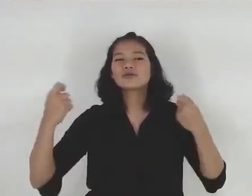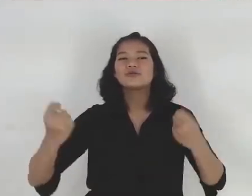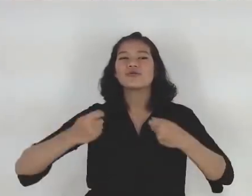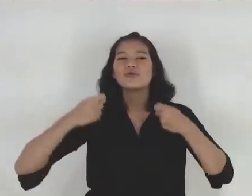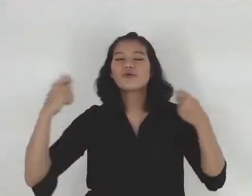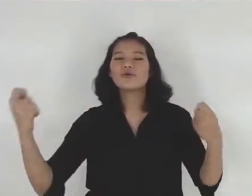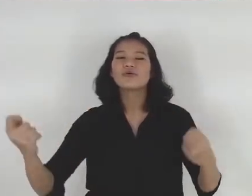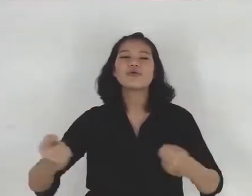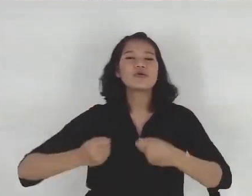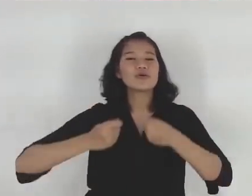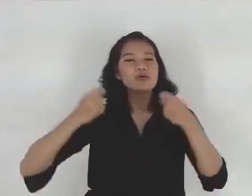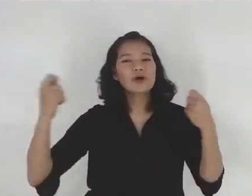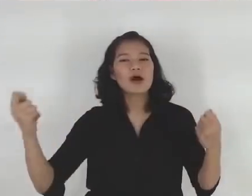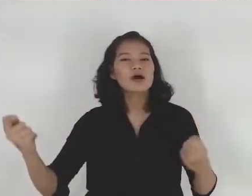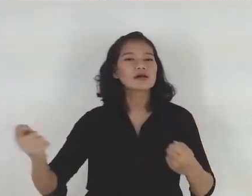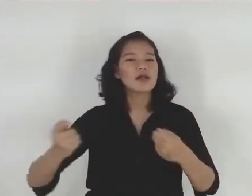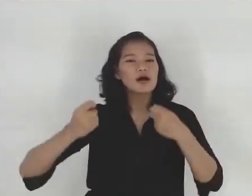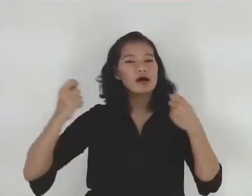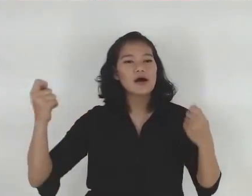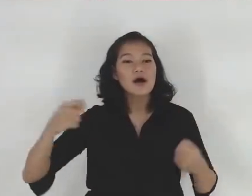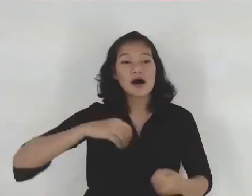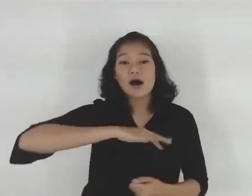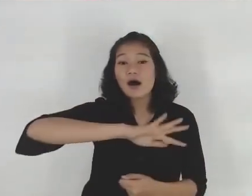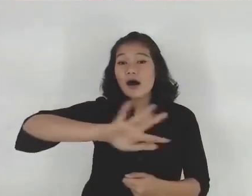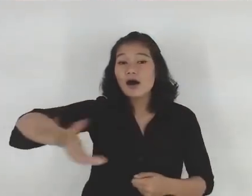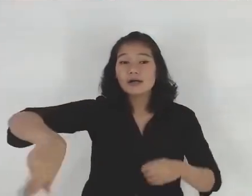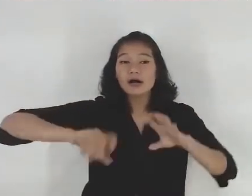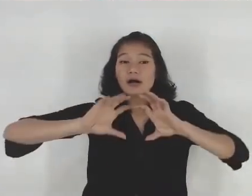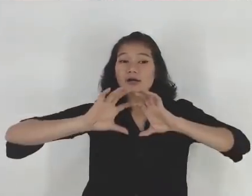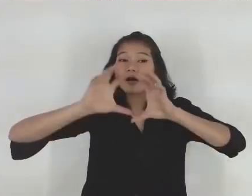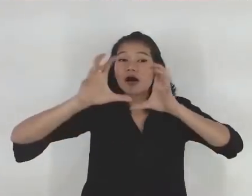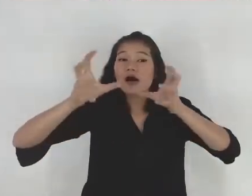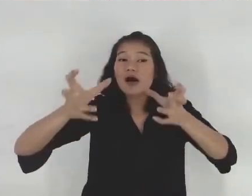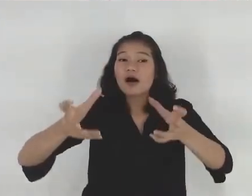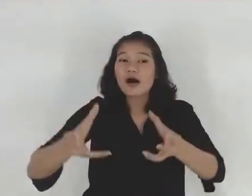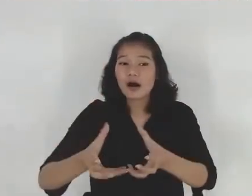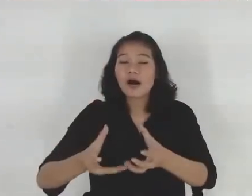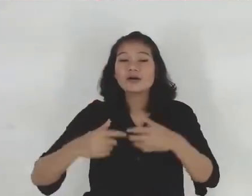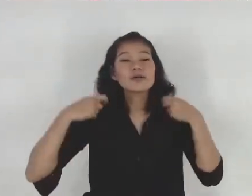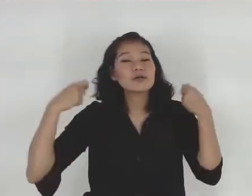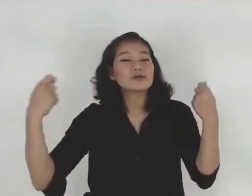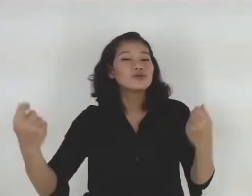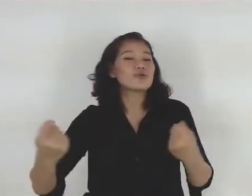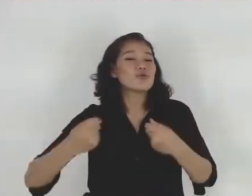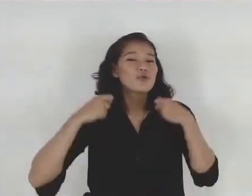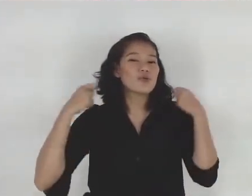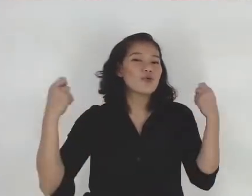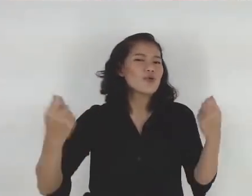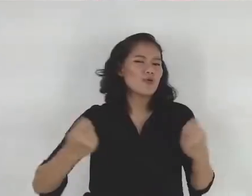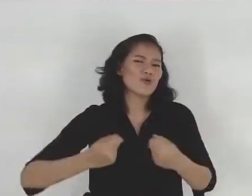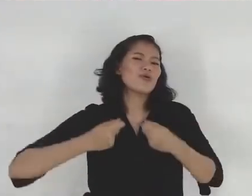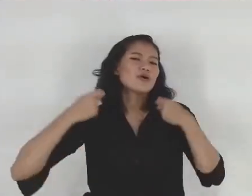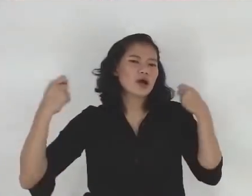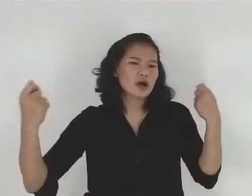surakso Suraji engkau menyayangiku